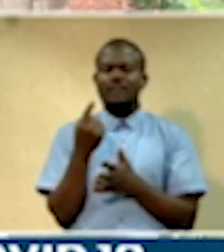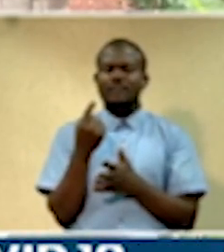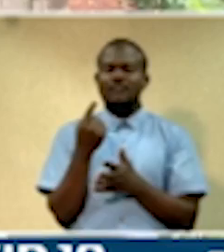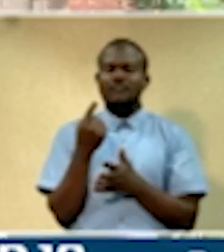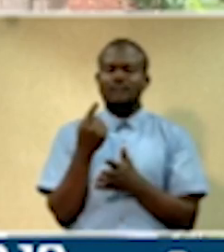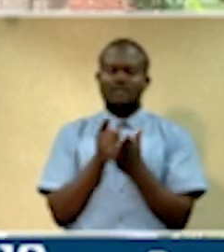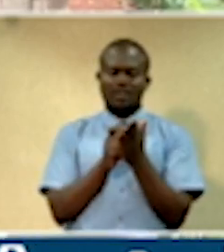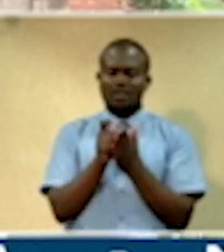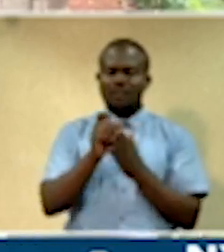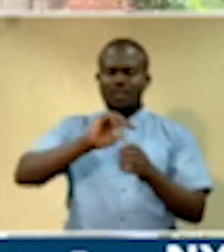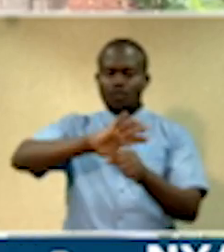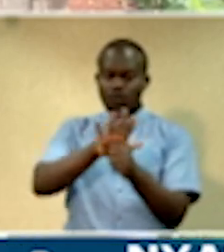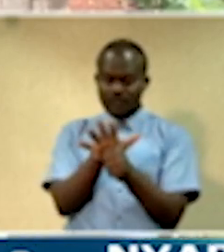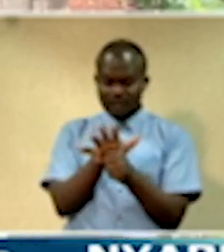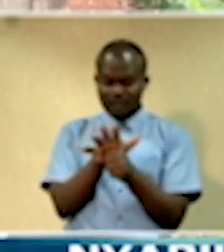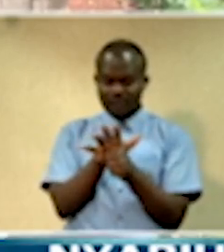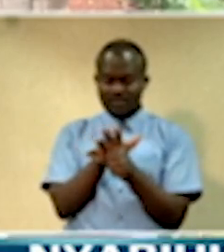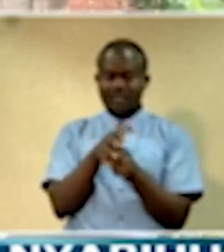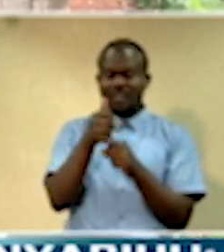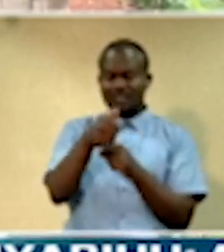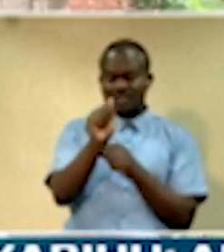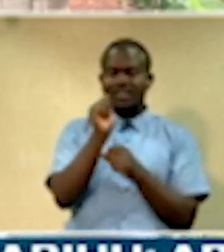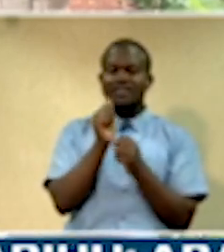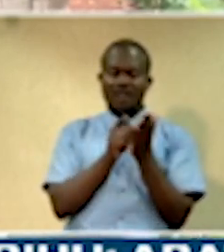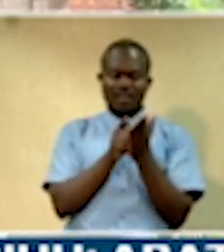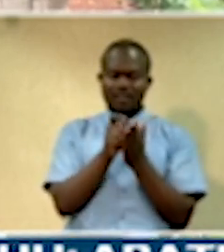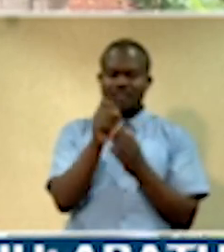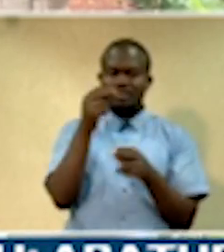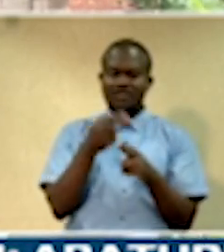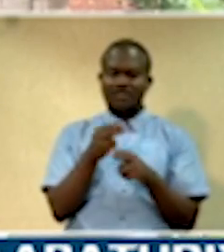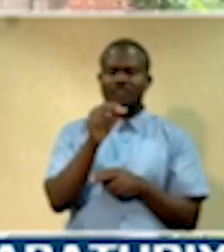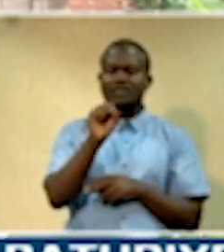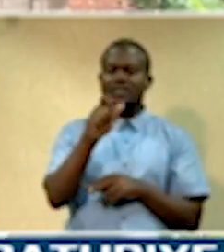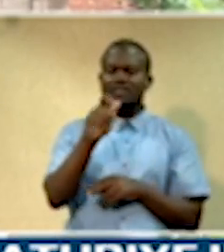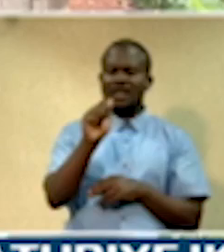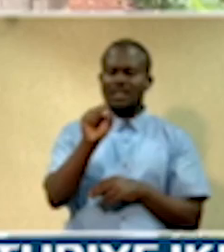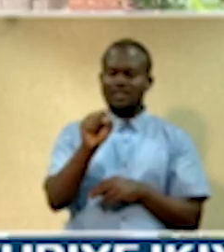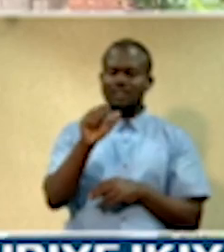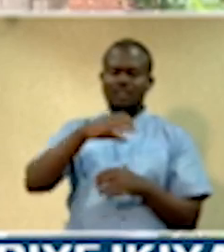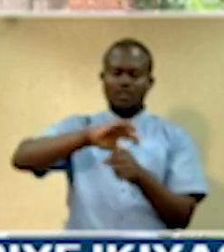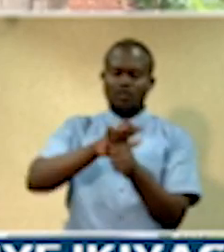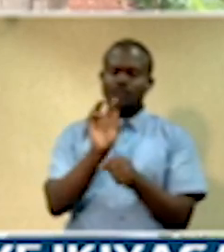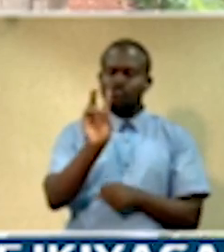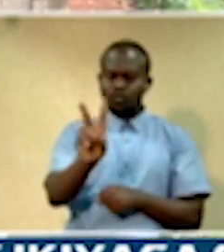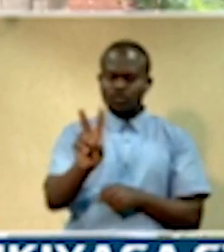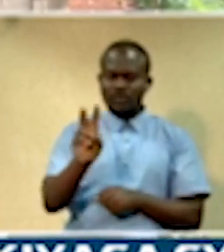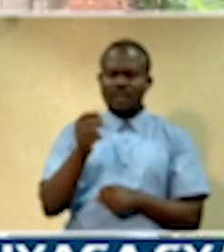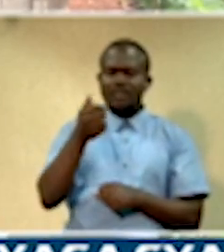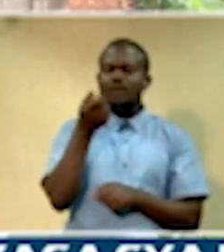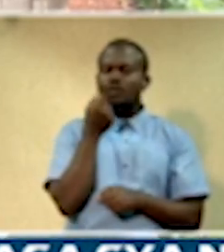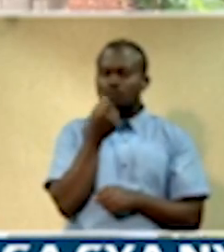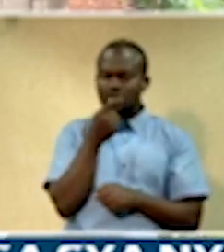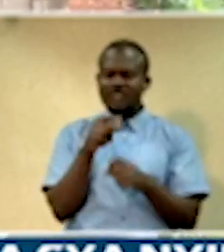agakoko ka COVID. Kariya iriya virus yitwa SARS-CoV-2. Niyo ako uwo